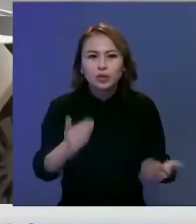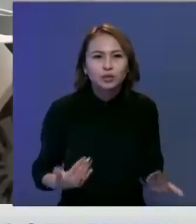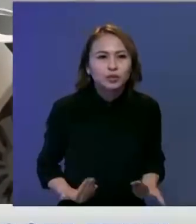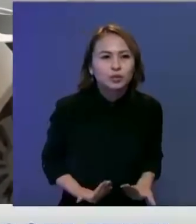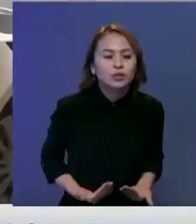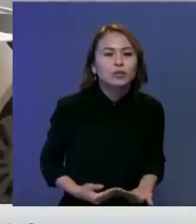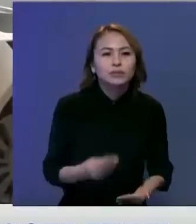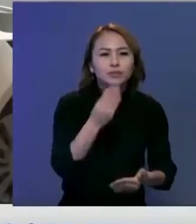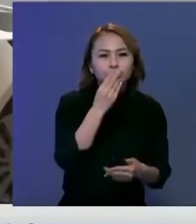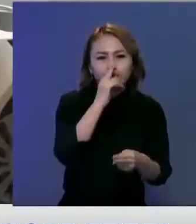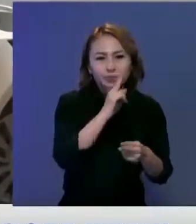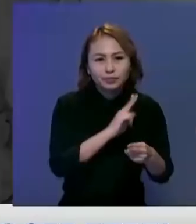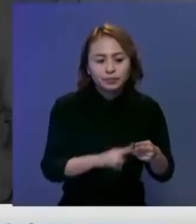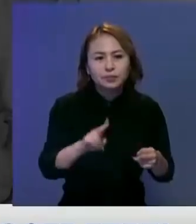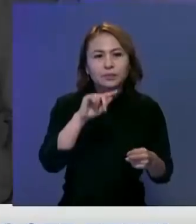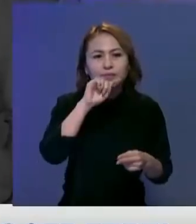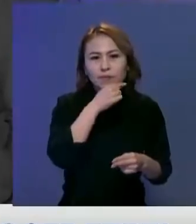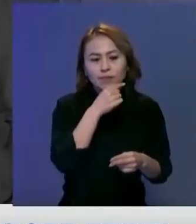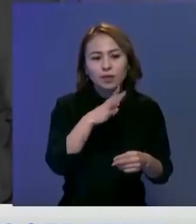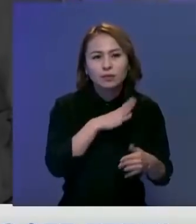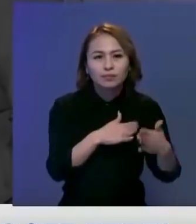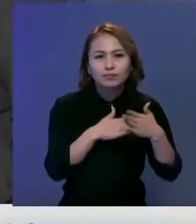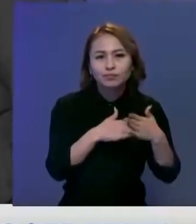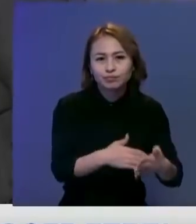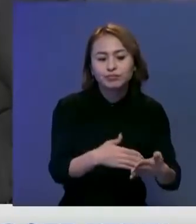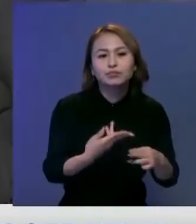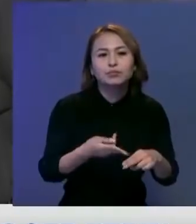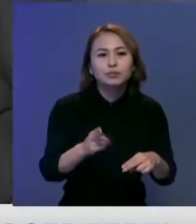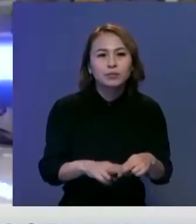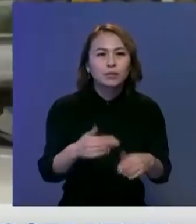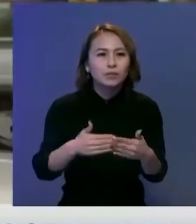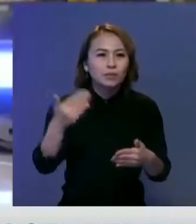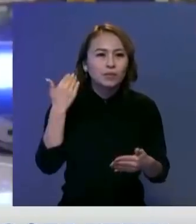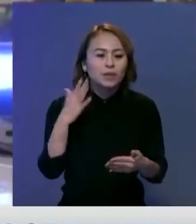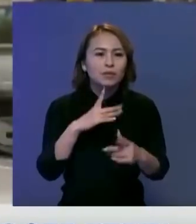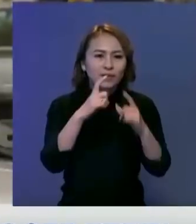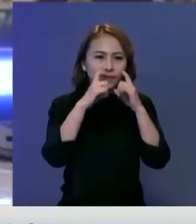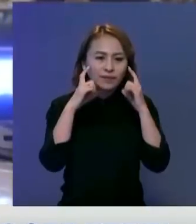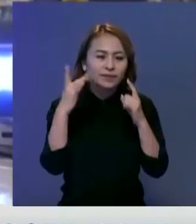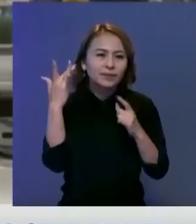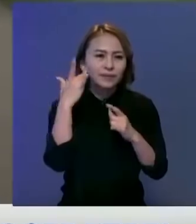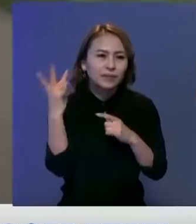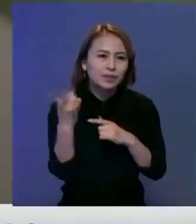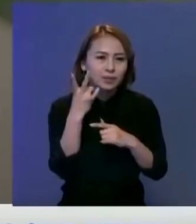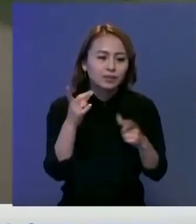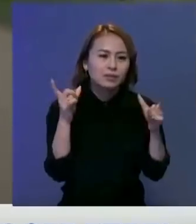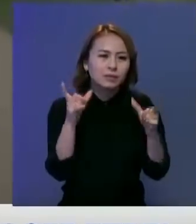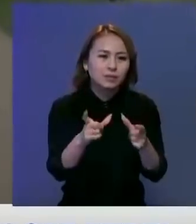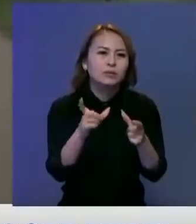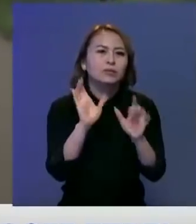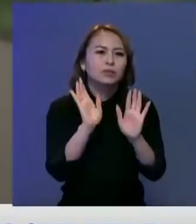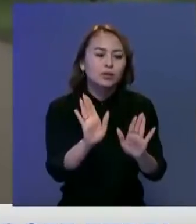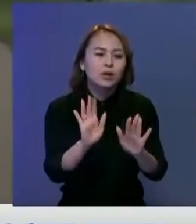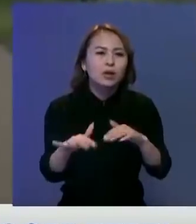нәпақасынан айырлып ел экономикасы тұрғыққа түрелген. Әзірге тек бұрын қабылданған маска тағу рейжымы коменданттық сағат пен